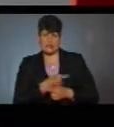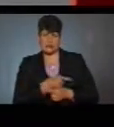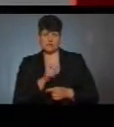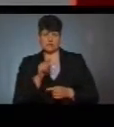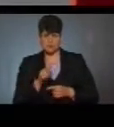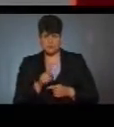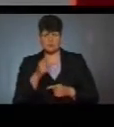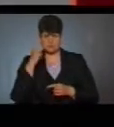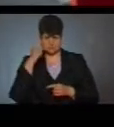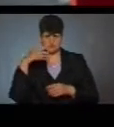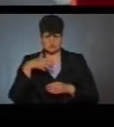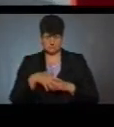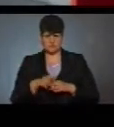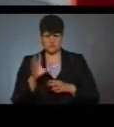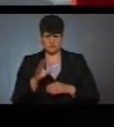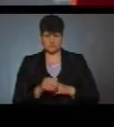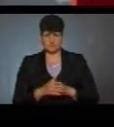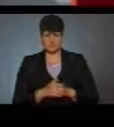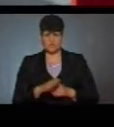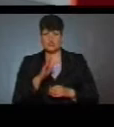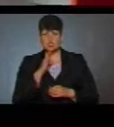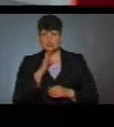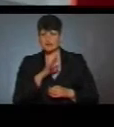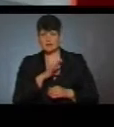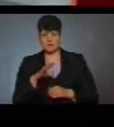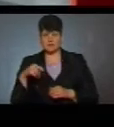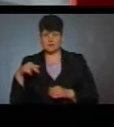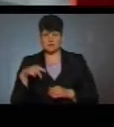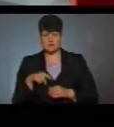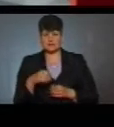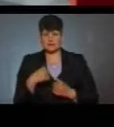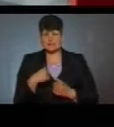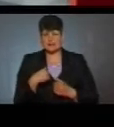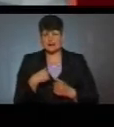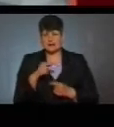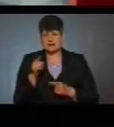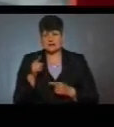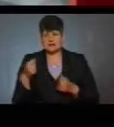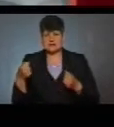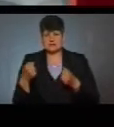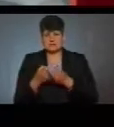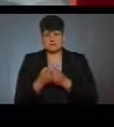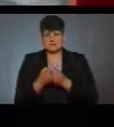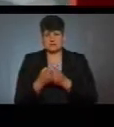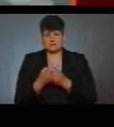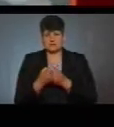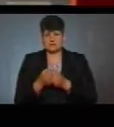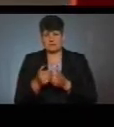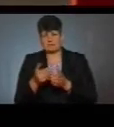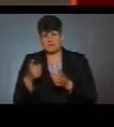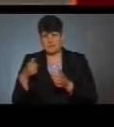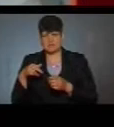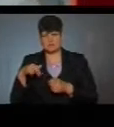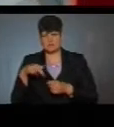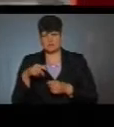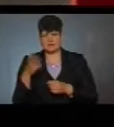Вона при свідомості. Ну, жінка не була на пішохідному, тобто я її збив десь отут перед пішохідним, от,